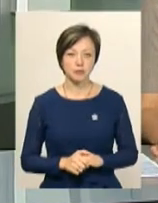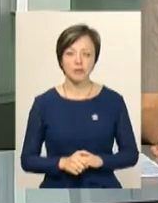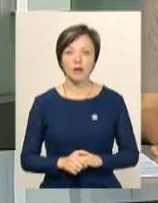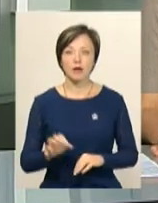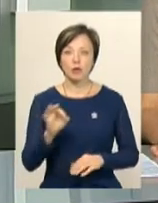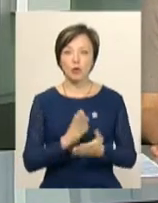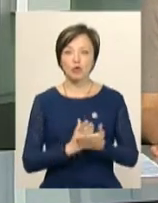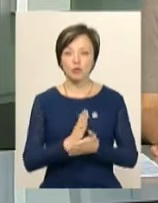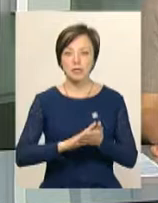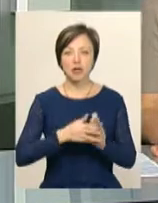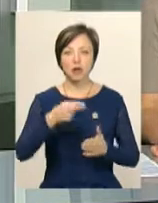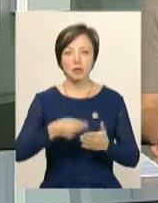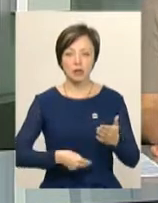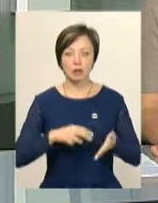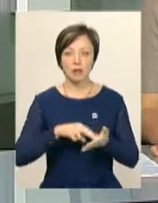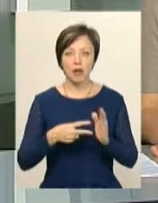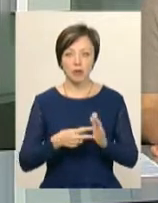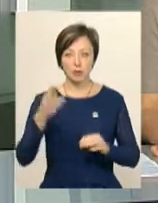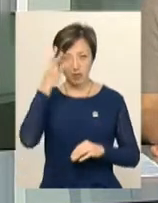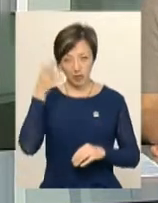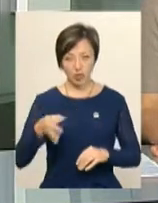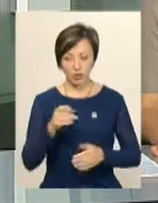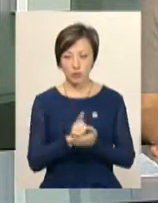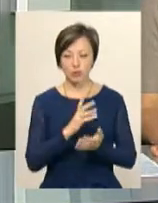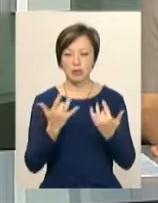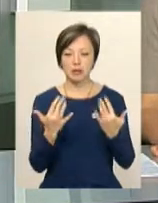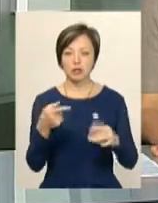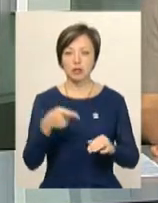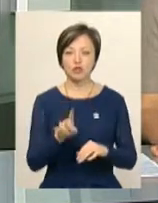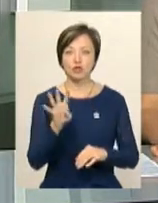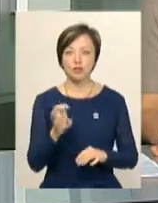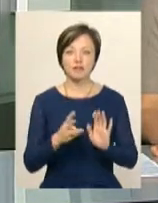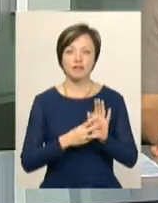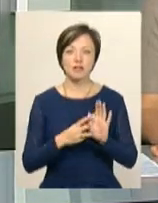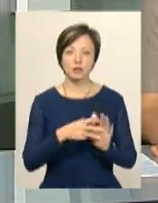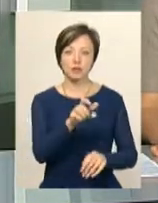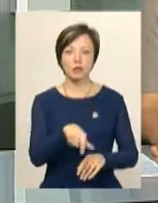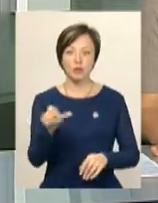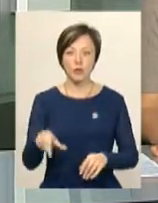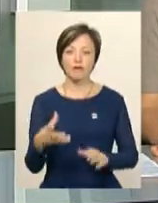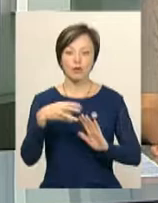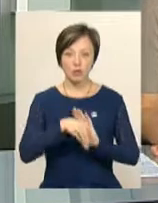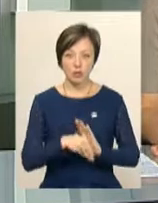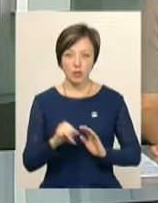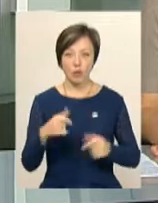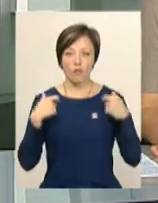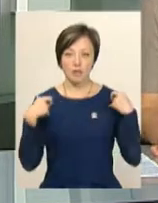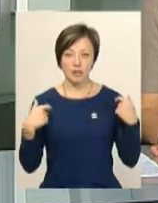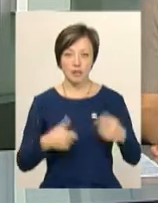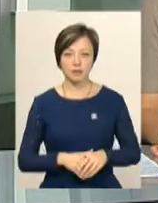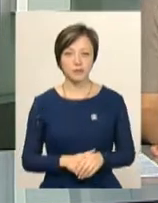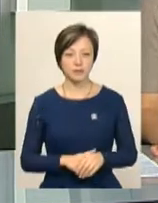Стосовно служби за контрактом, за планом на Хмельниччині має бути набрано 1408 призовників, у тому числі і офіцерів.